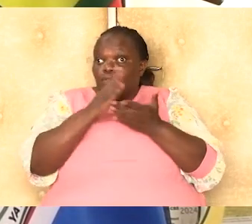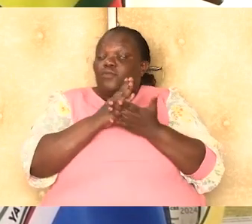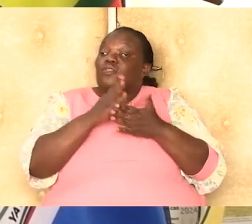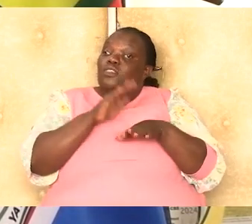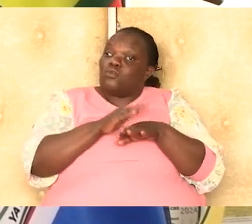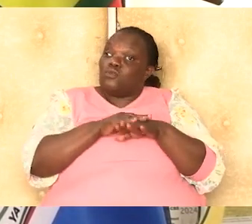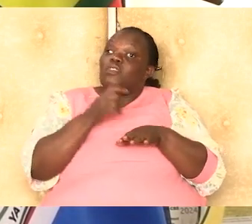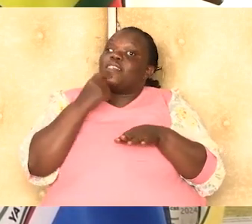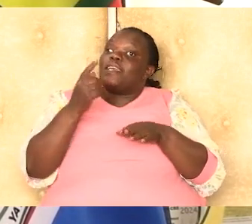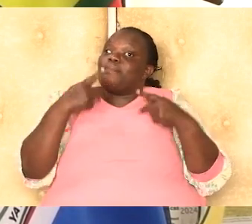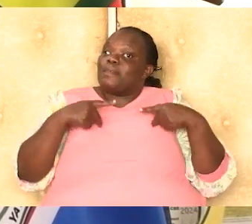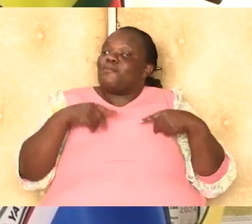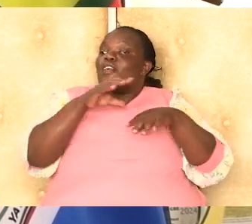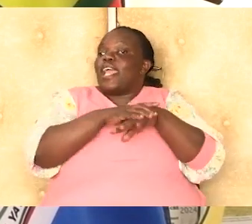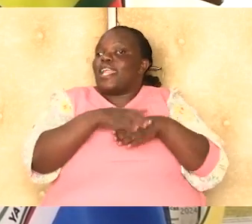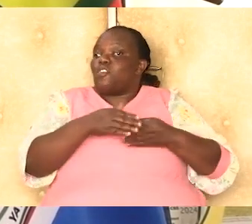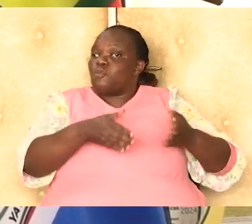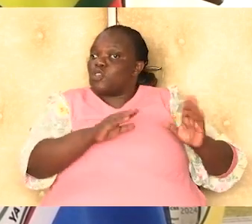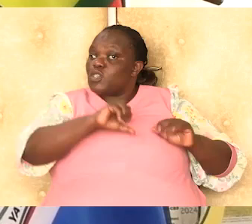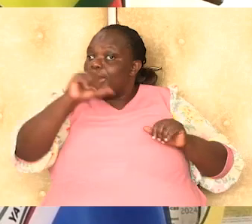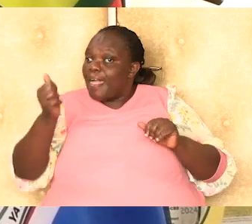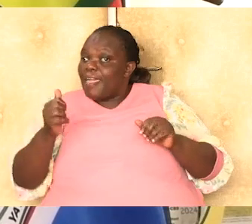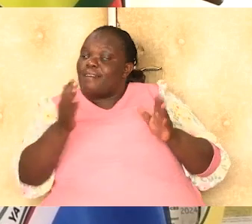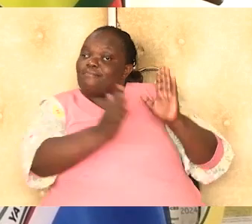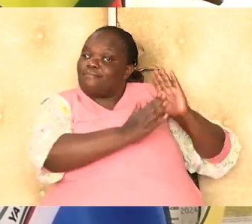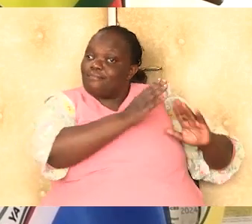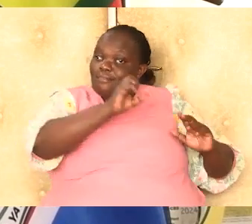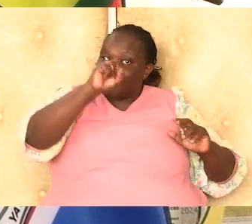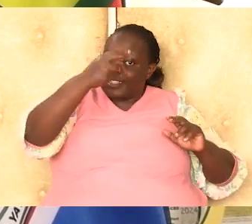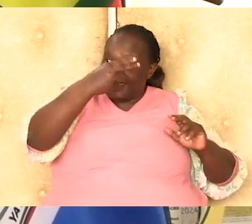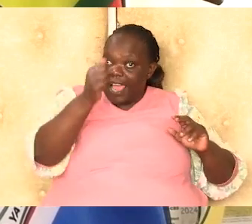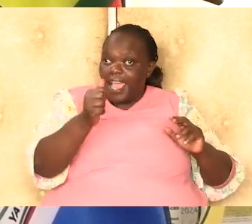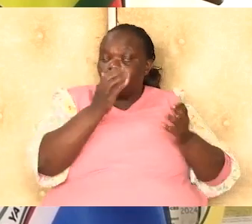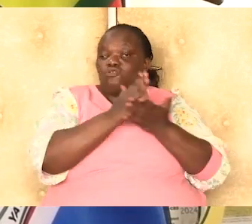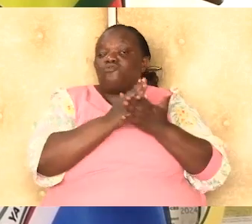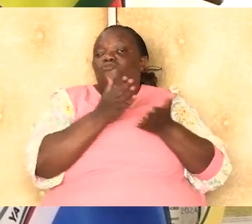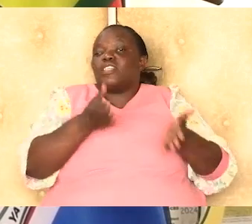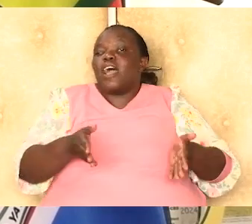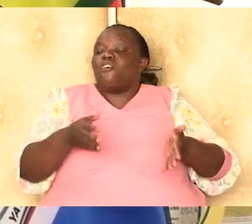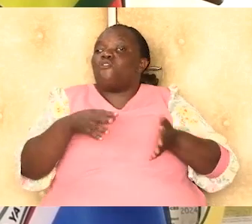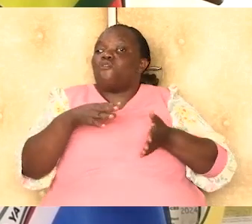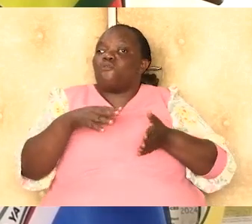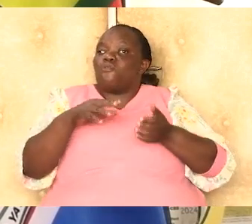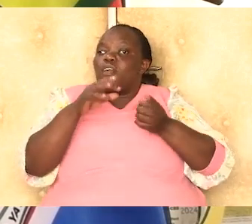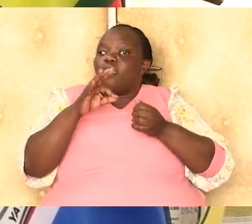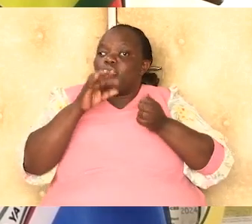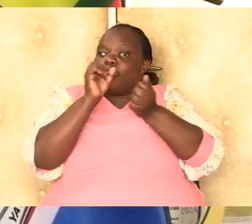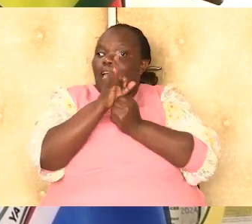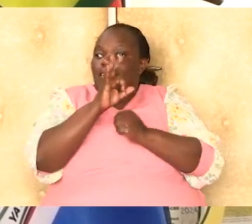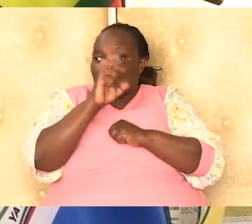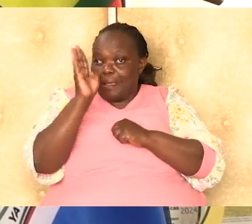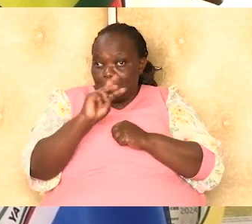hivyo ni vizuri tuseme watu wachukule hiyo nafasi pia watu wengi katika mpango washa tayadi saizi sasa tukona watu milioni uminatatu